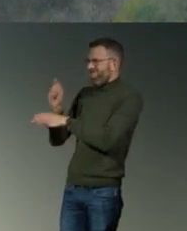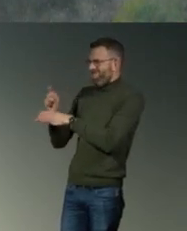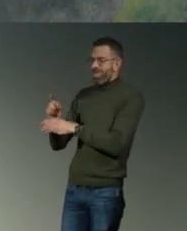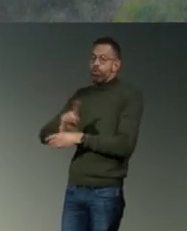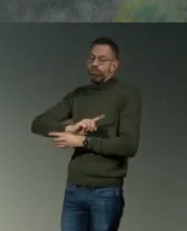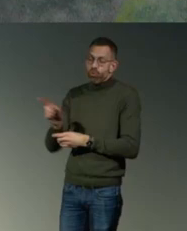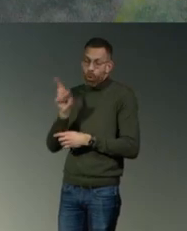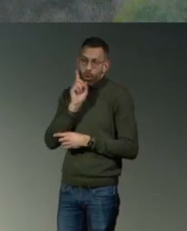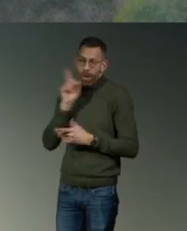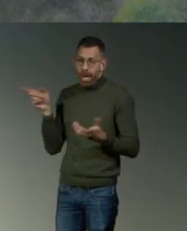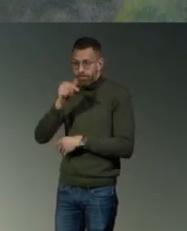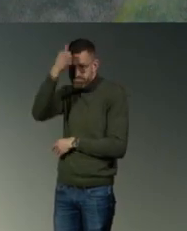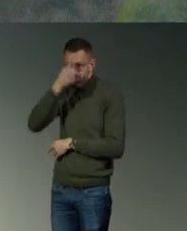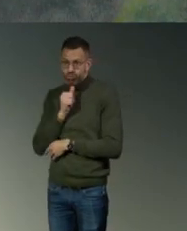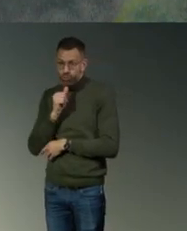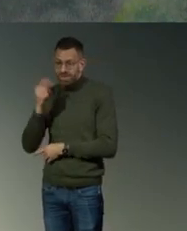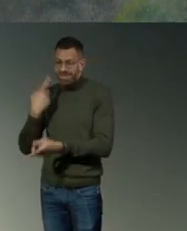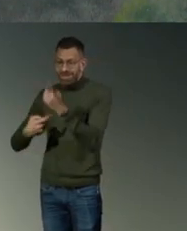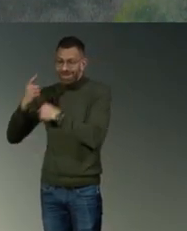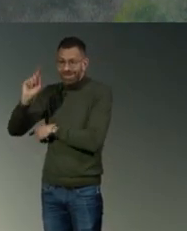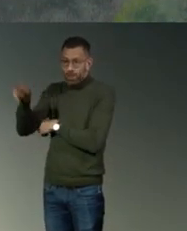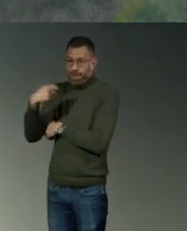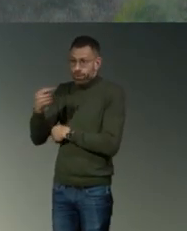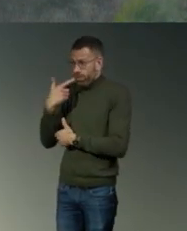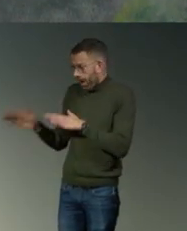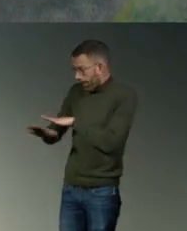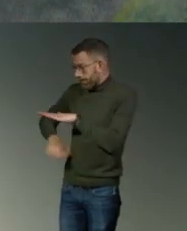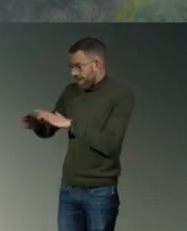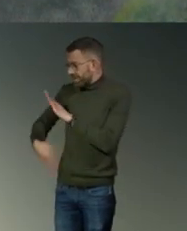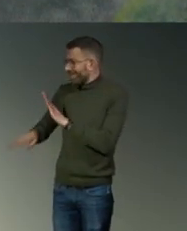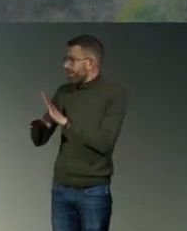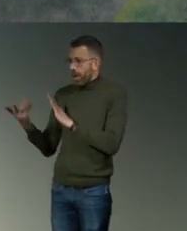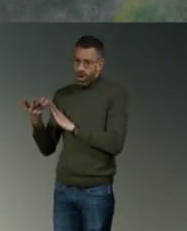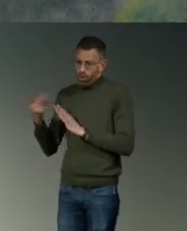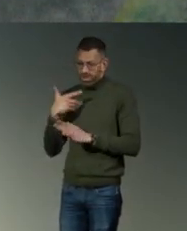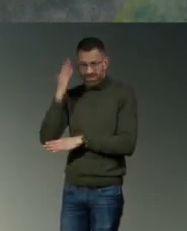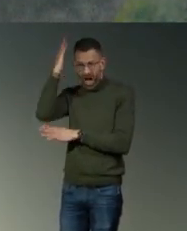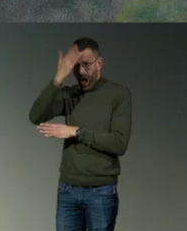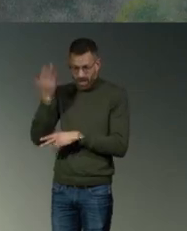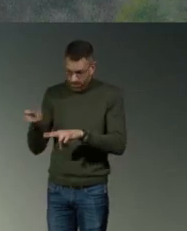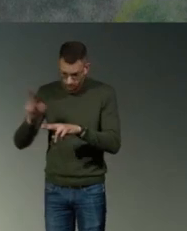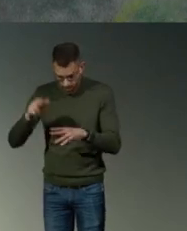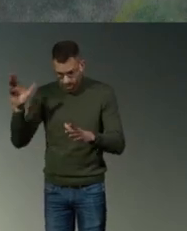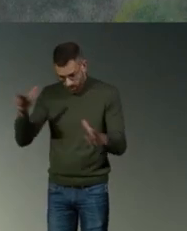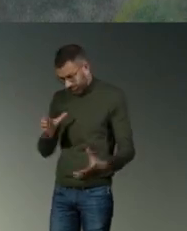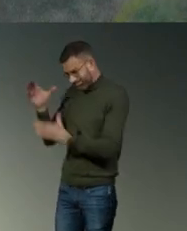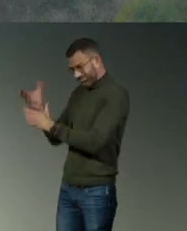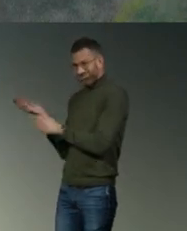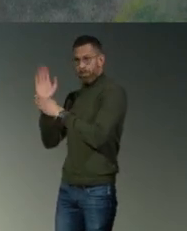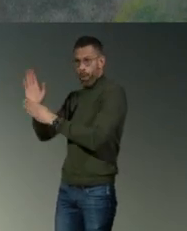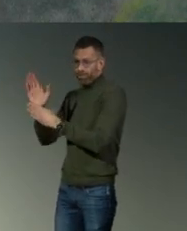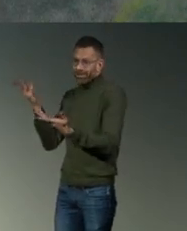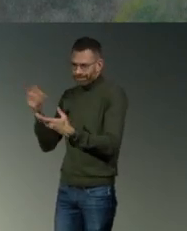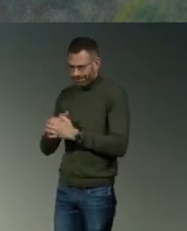en partie sur le fait de naturaliser des animaux. Alors, c'est donc, pour la contrainte, un